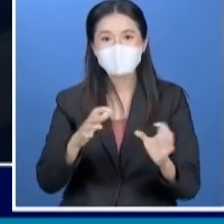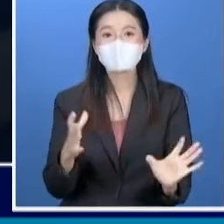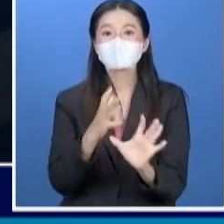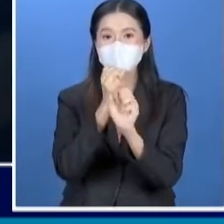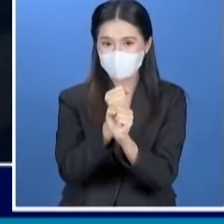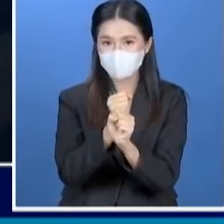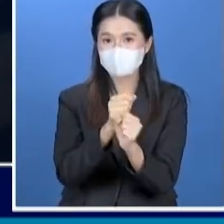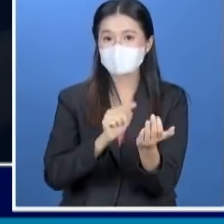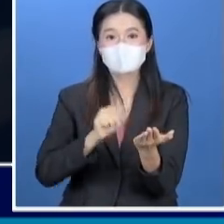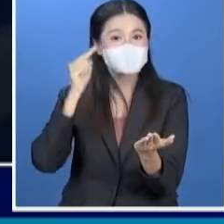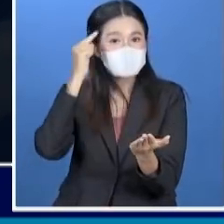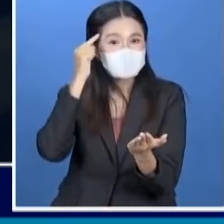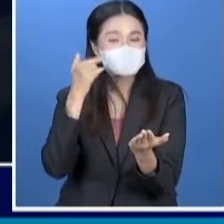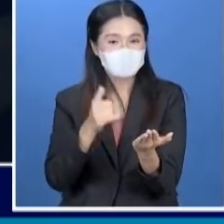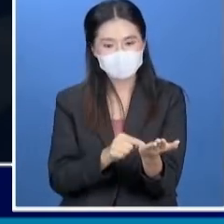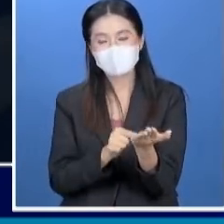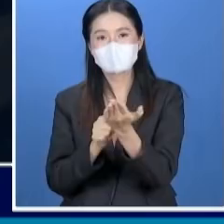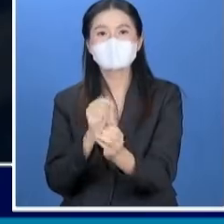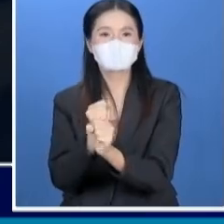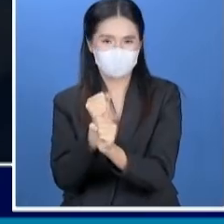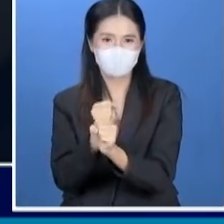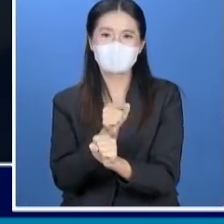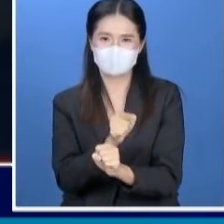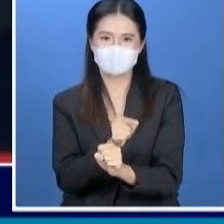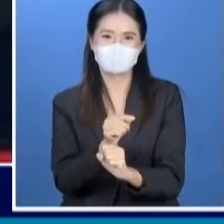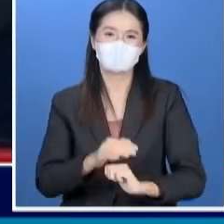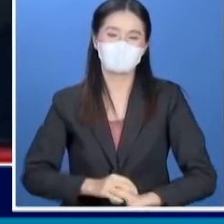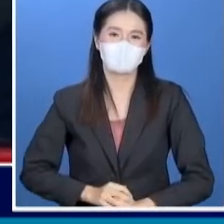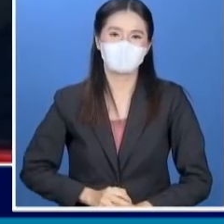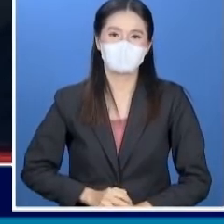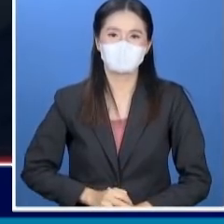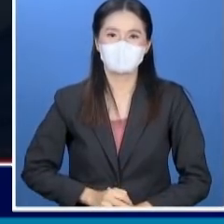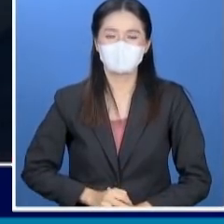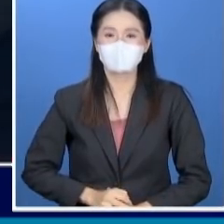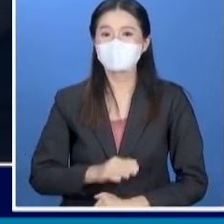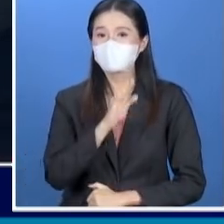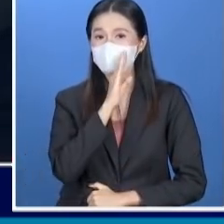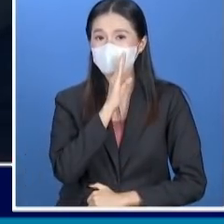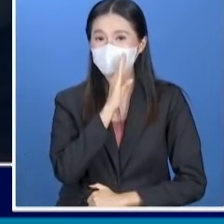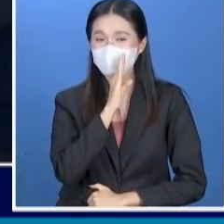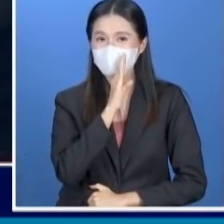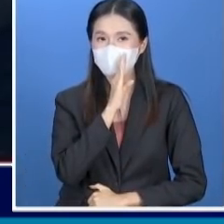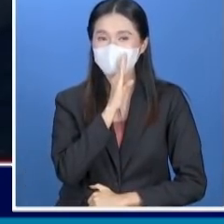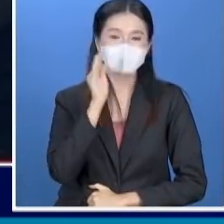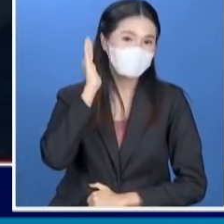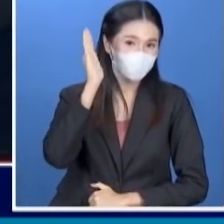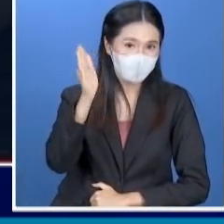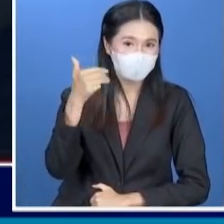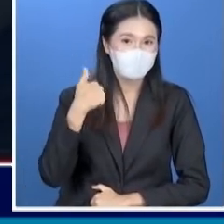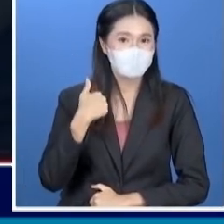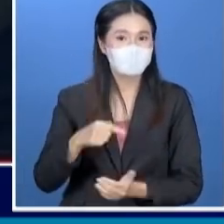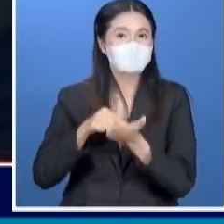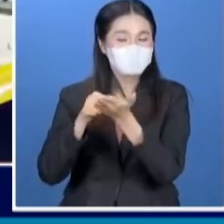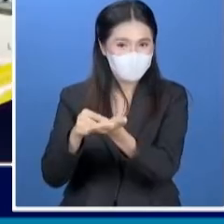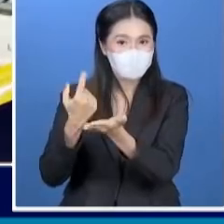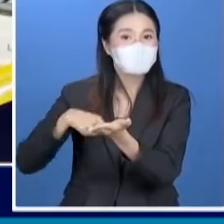สำนวนและมีความเห็นซึ่งขณะนี้เราทำอย่างนี้อยู่นะครับแล้วก็หากว่านะครับหลังจากนี้ไปแล้วเนี่ยก็ส่งให้พนักง